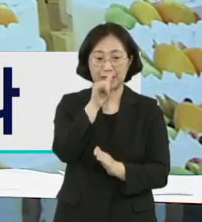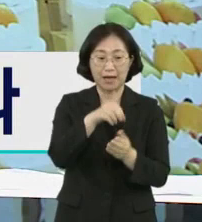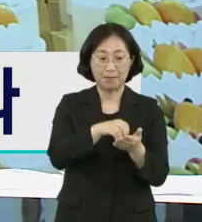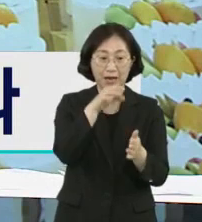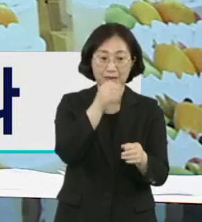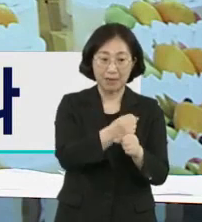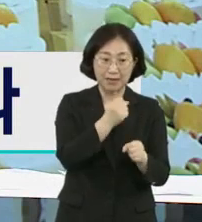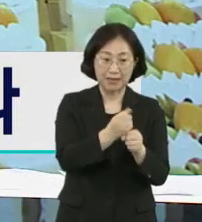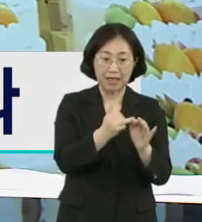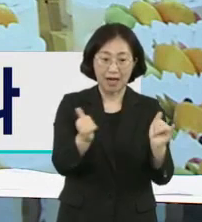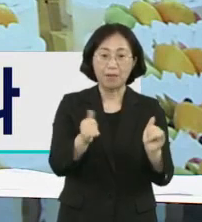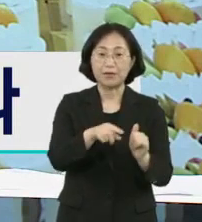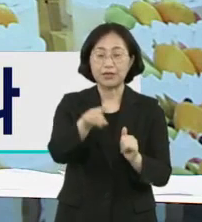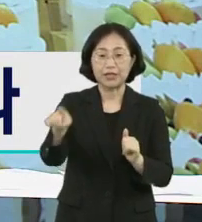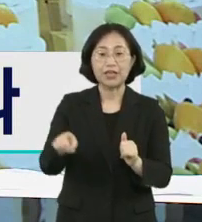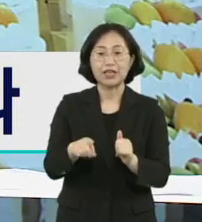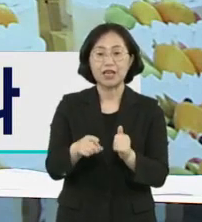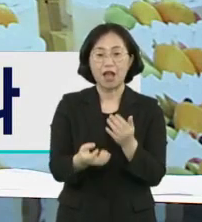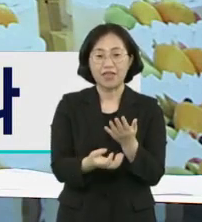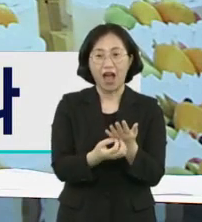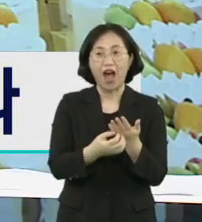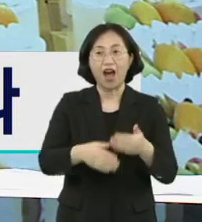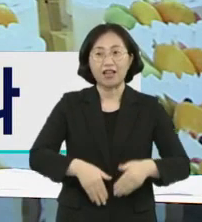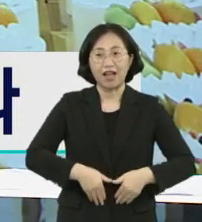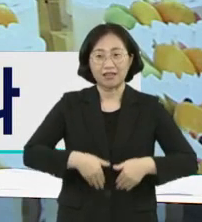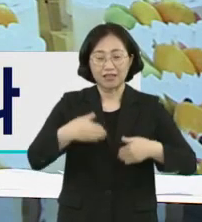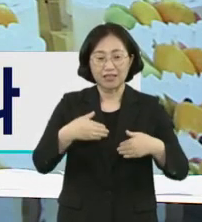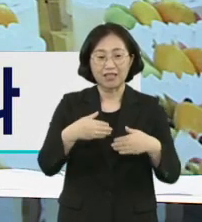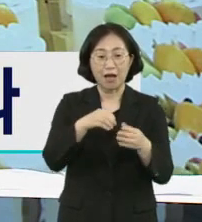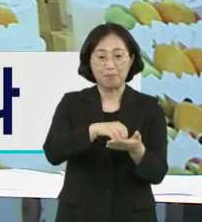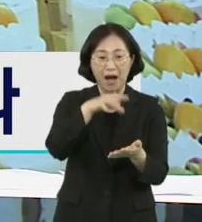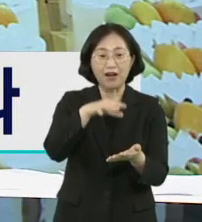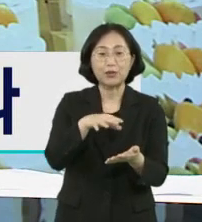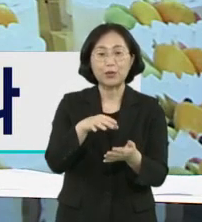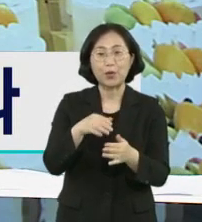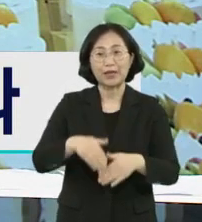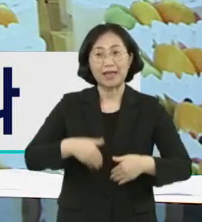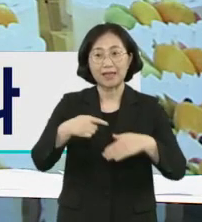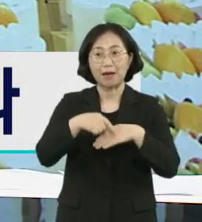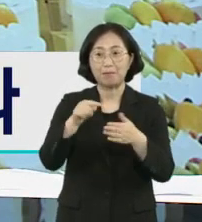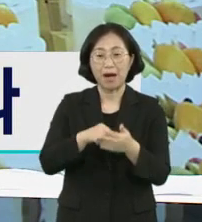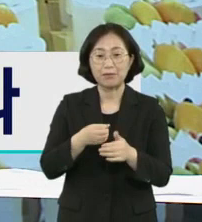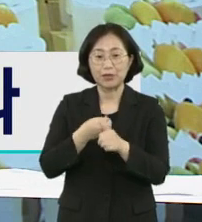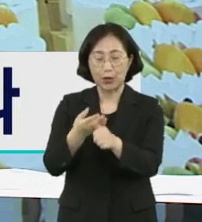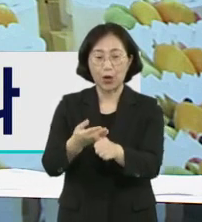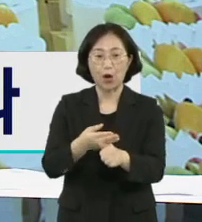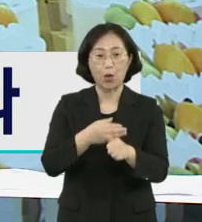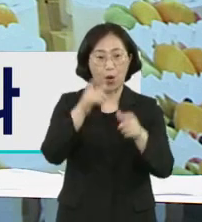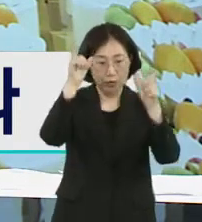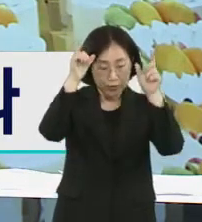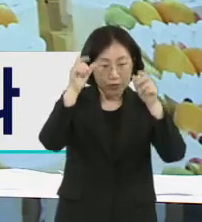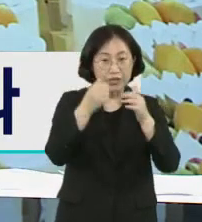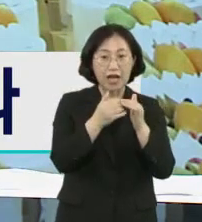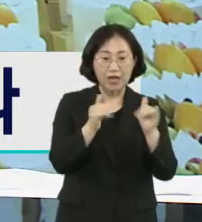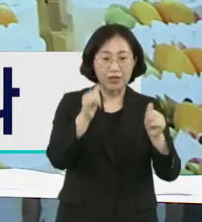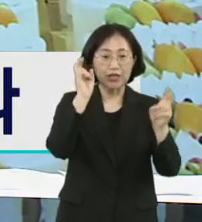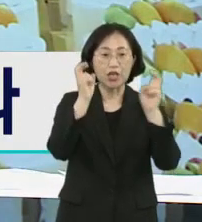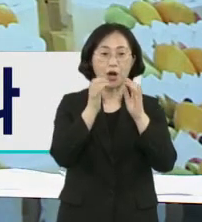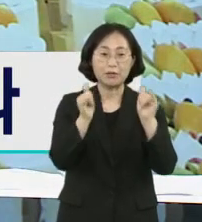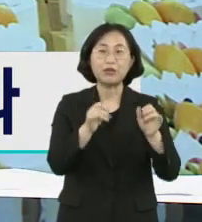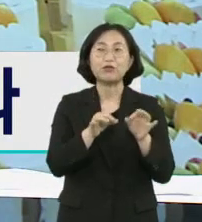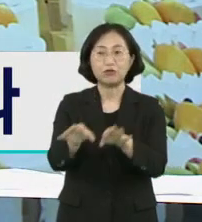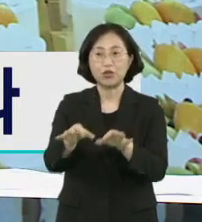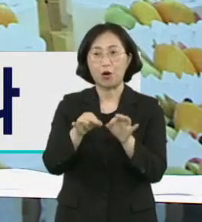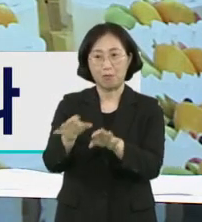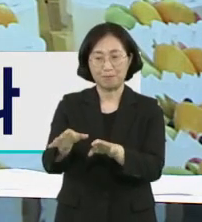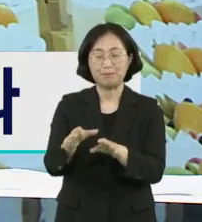제빵사들이 소외된 이웃들을 위해 갓 구운 빵으로 온정을 전하는가 하면 축산인들과 기업인 등 각계각층도 기부에